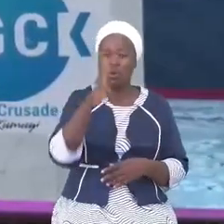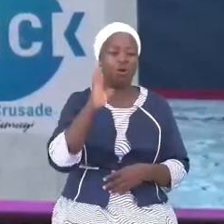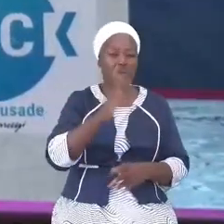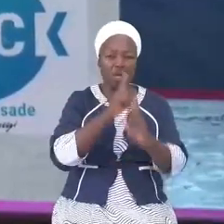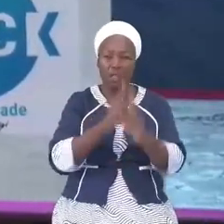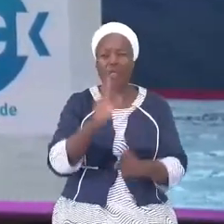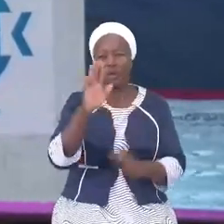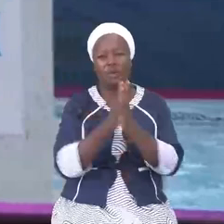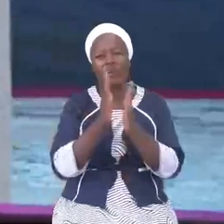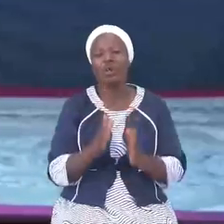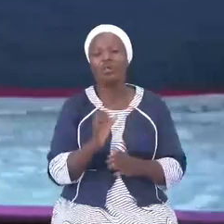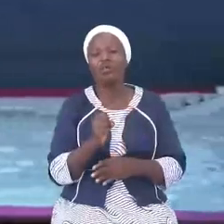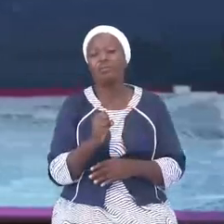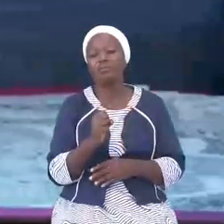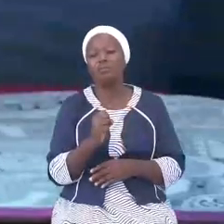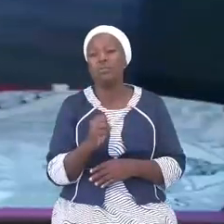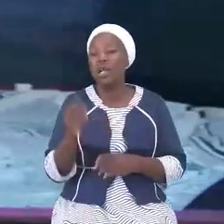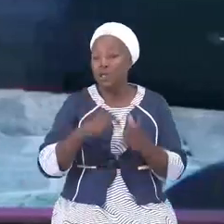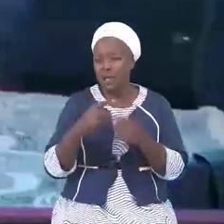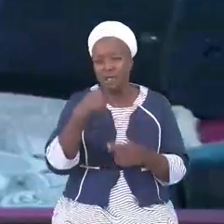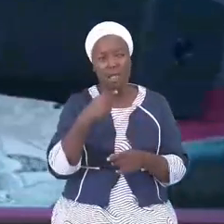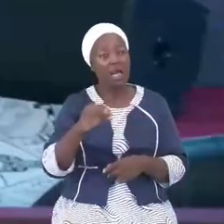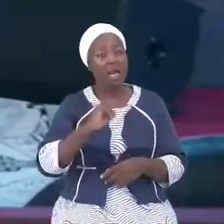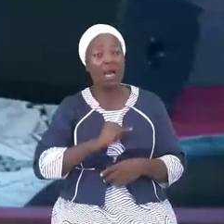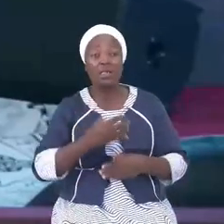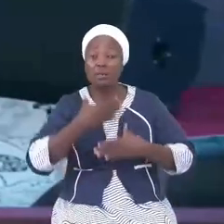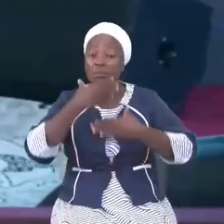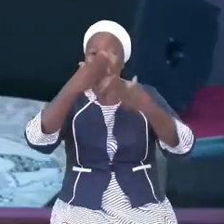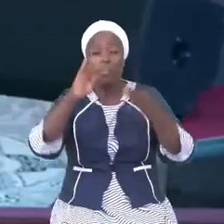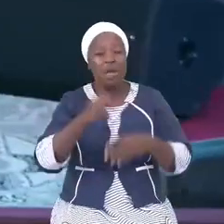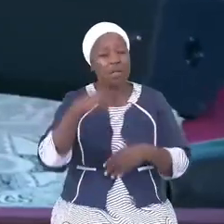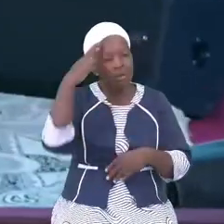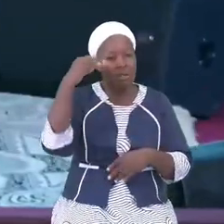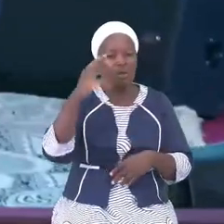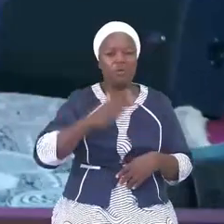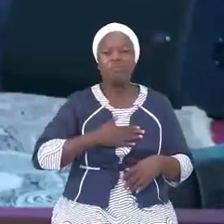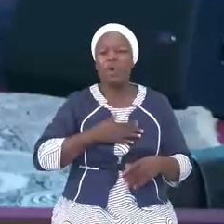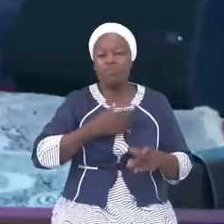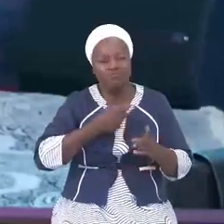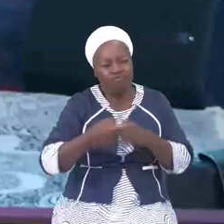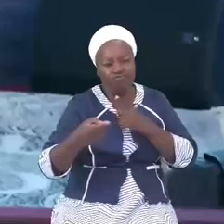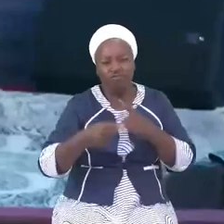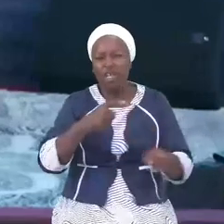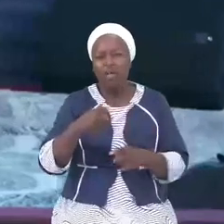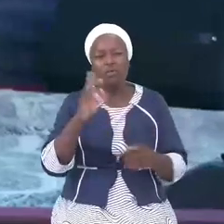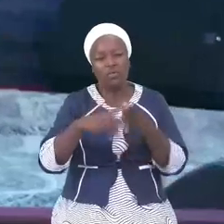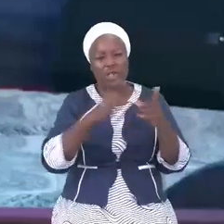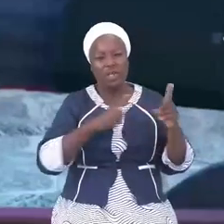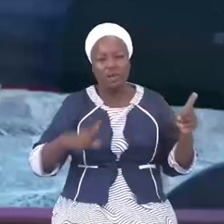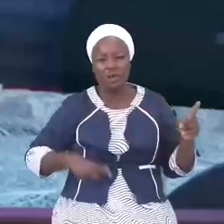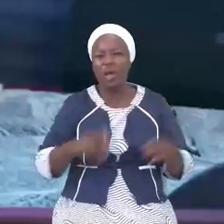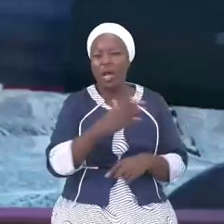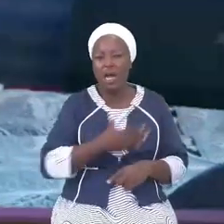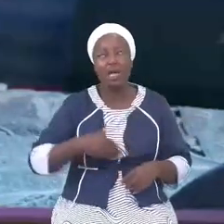ta prière. Il dit, j'ai crié dans ma détresse, j'ai invoqué l'Éternel, il